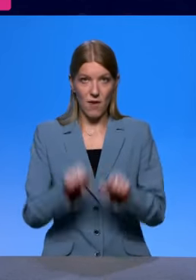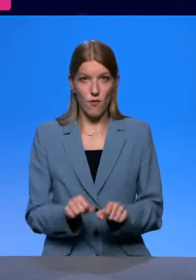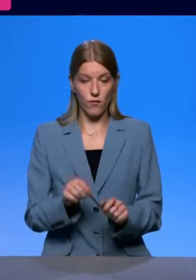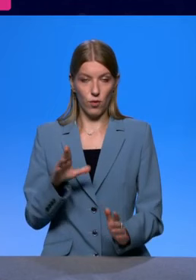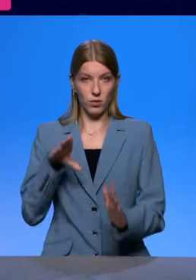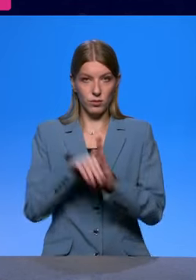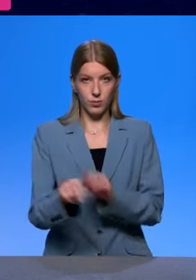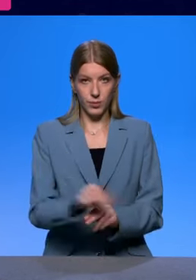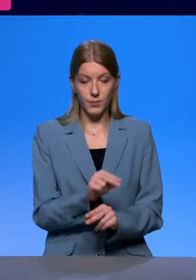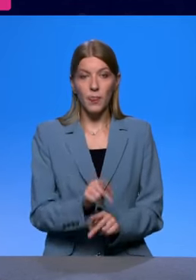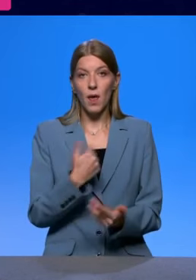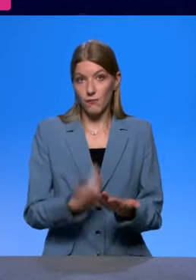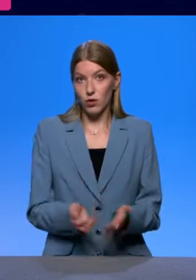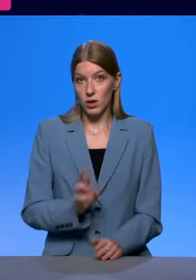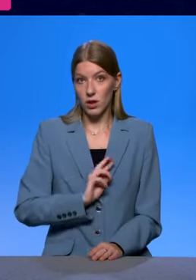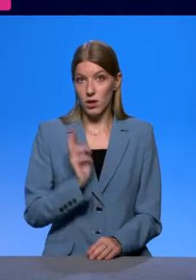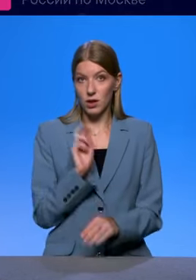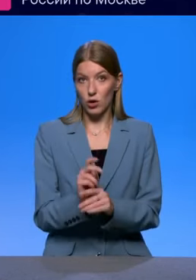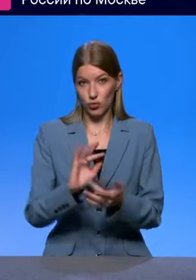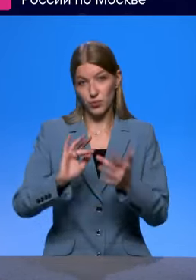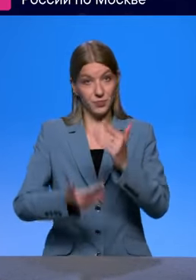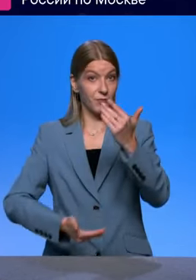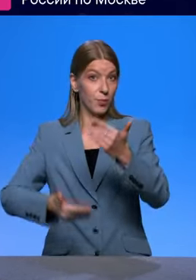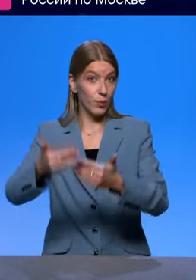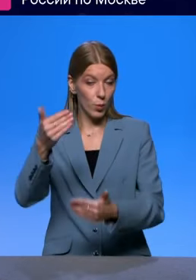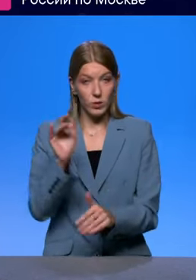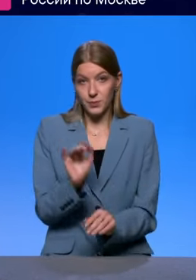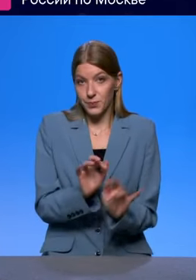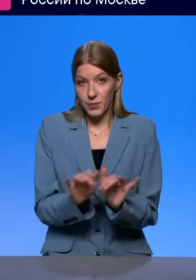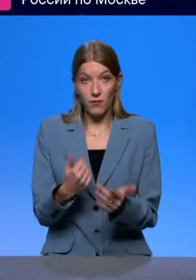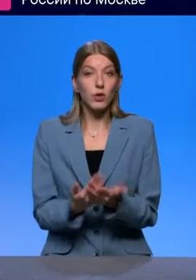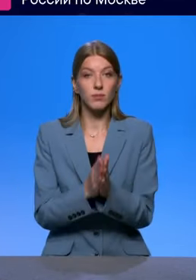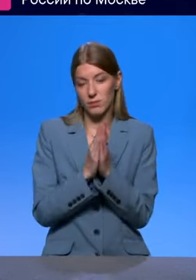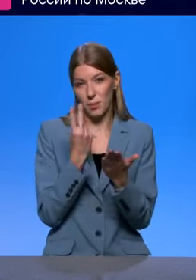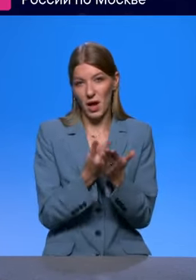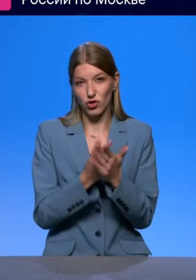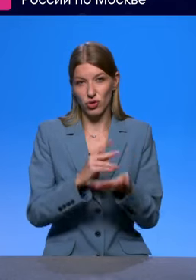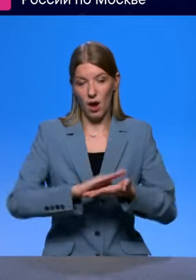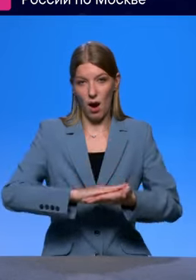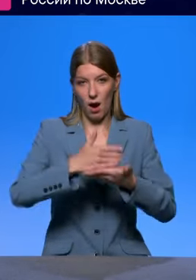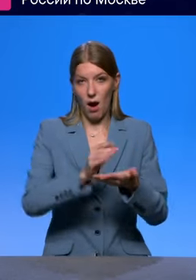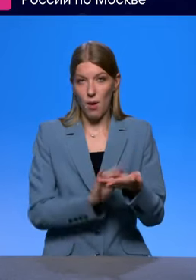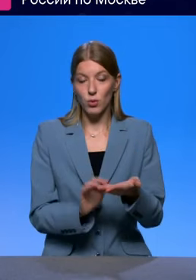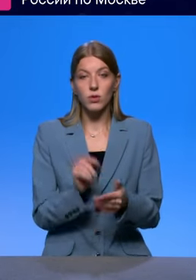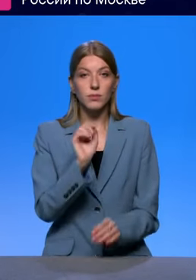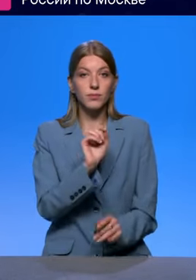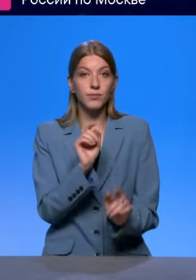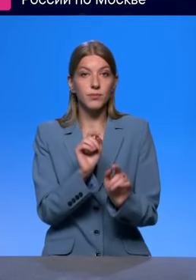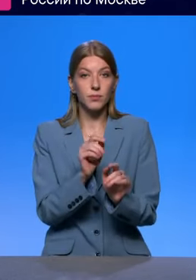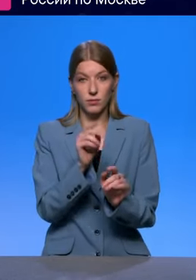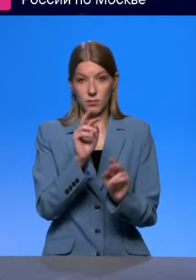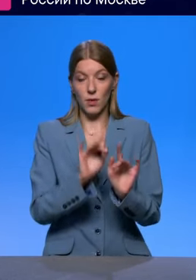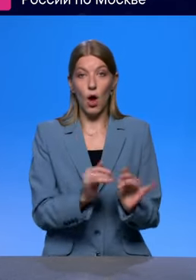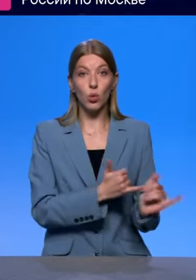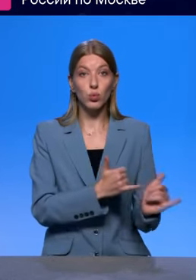захожу, например, в поисковик один, да, вот покажите, пожалуйста, мой компьютер, и забиваю в поисковой строке «услуги